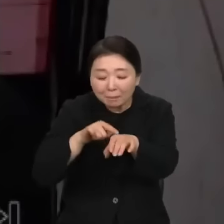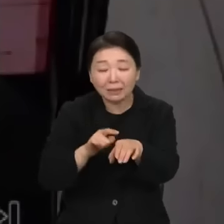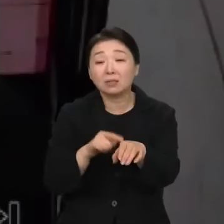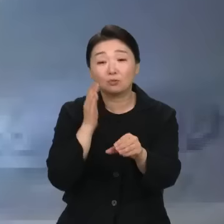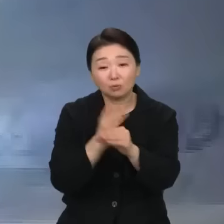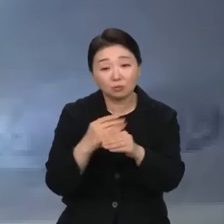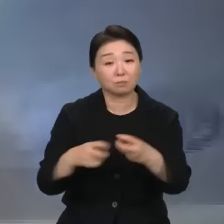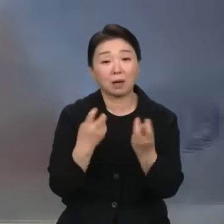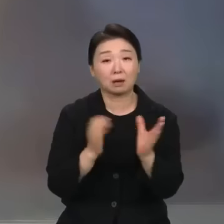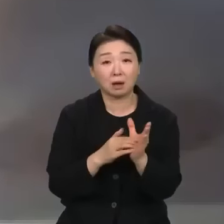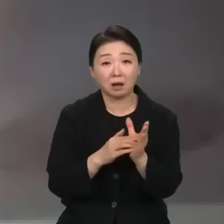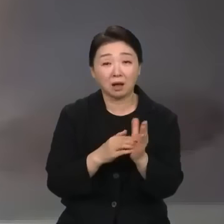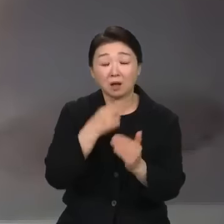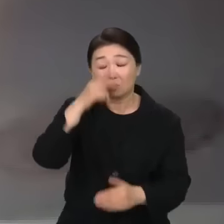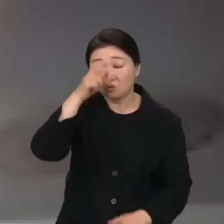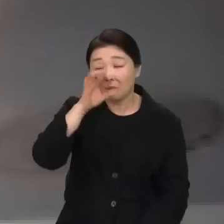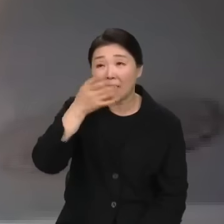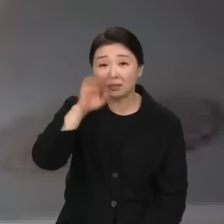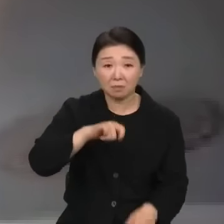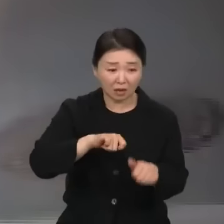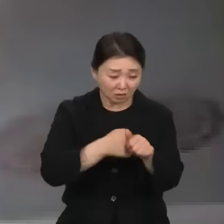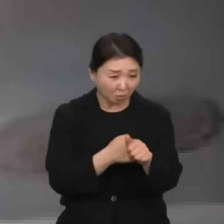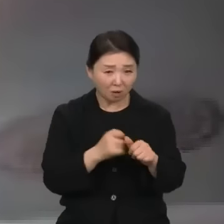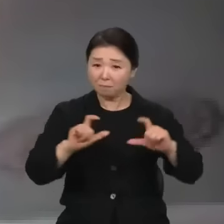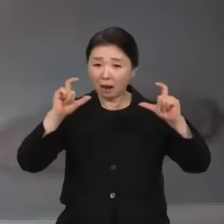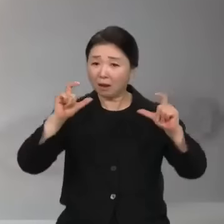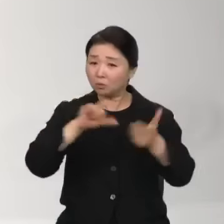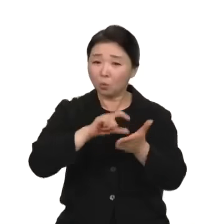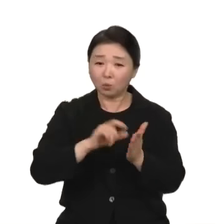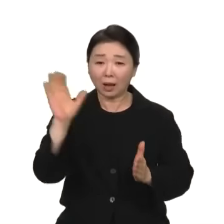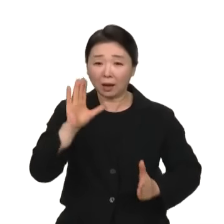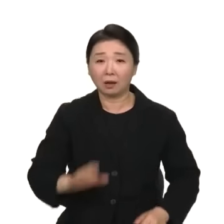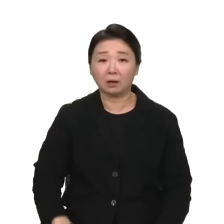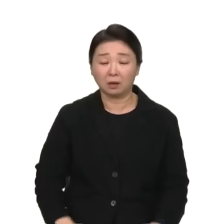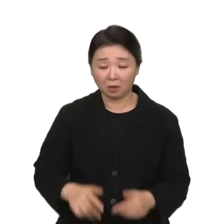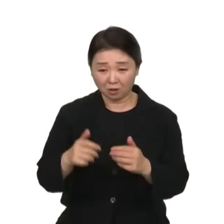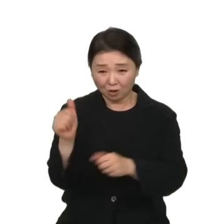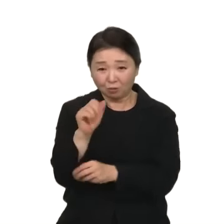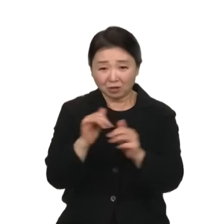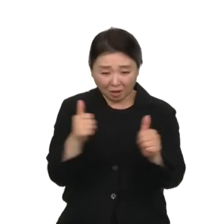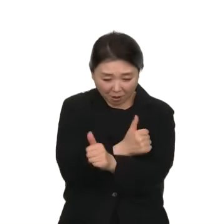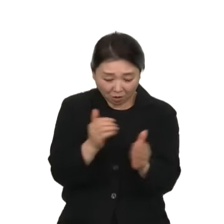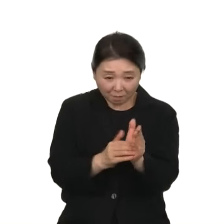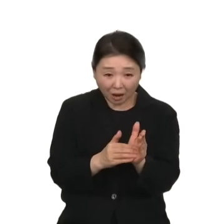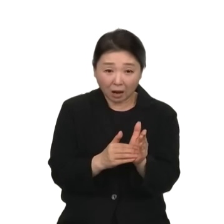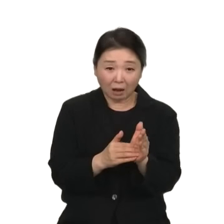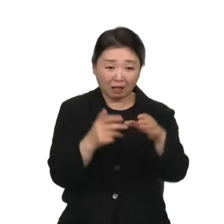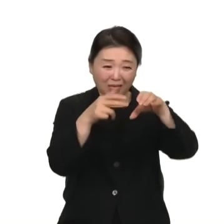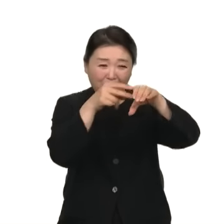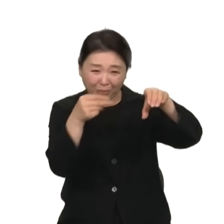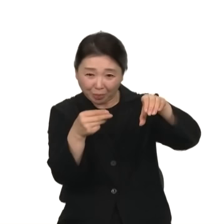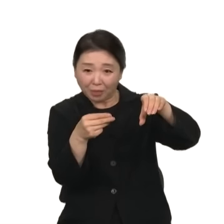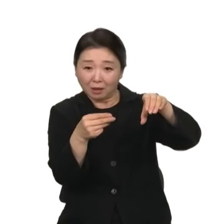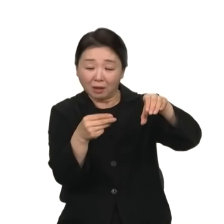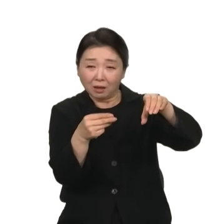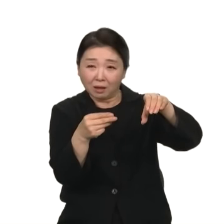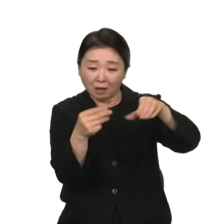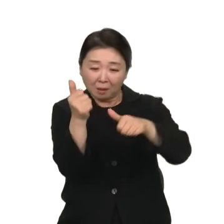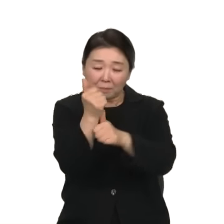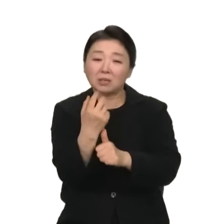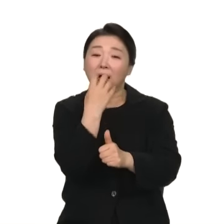마셨지만 음주운전으로 처벌받을 정도는 아니라는 주장입니다. 운전자를 바꿔치고 블랙박스 저장칩을 매니저가 삼켰다는